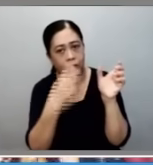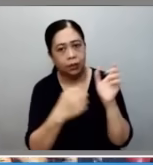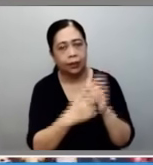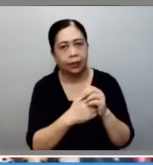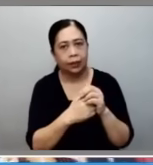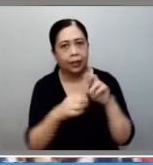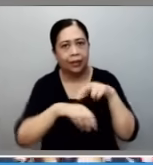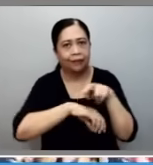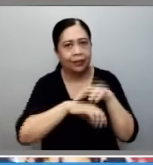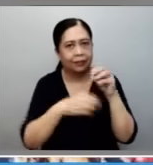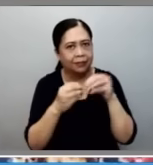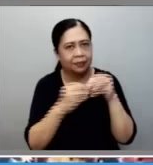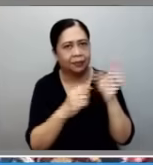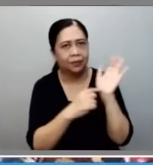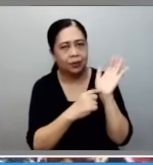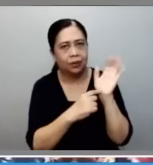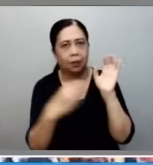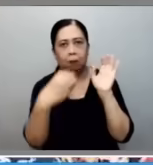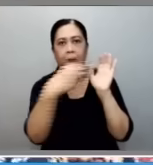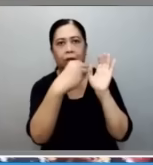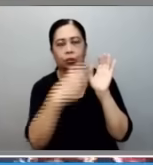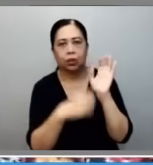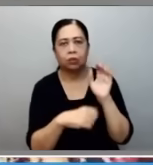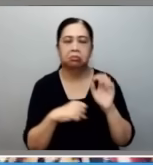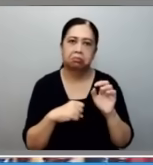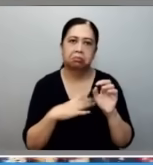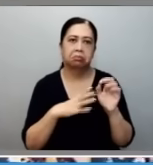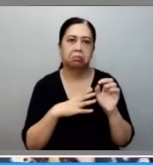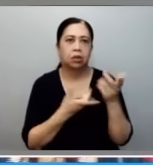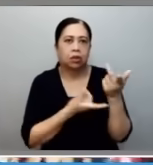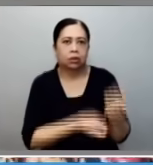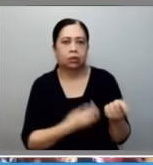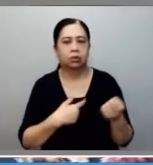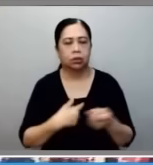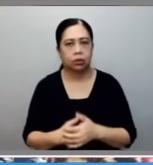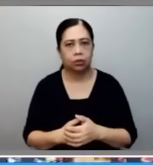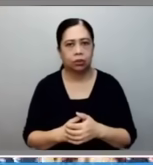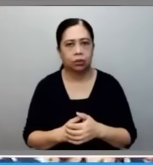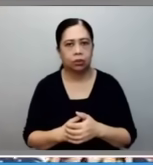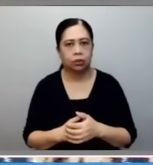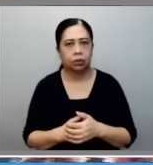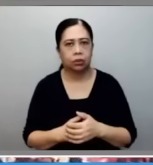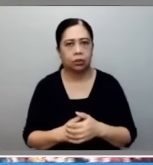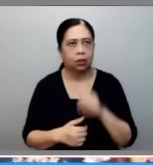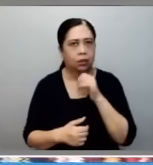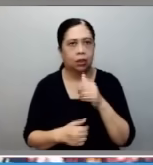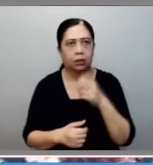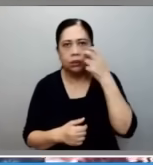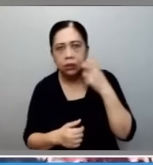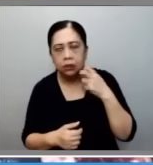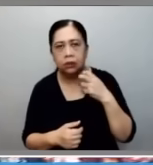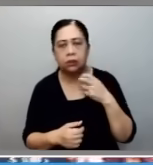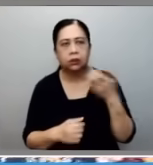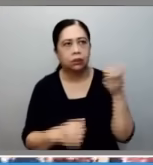reference. Pipicturan daw kaya itiwala naman ako na hindi niya gagawin yun. Pag ganun